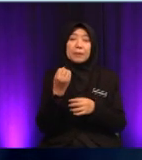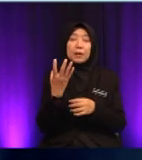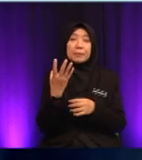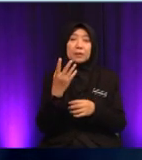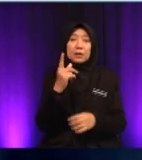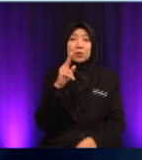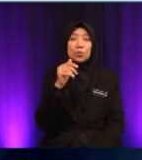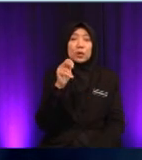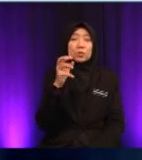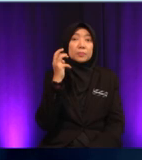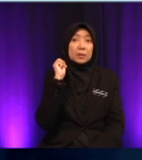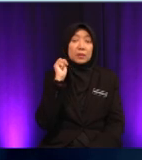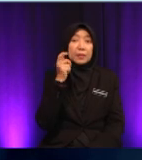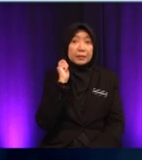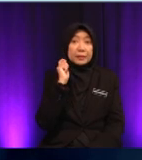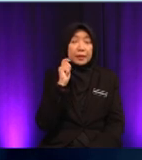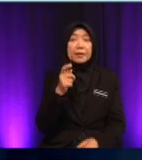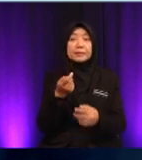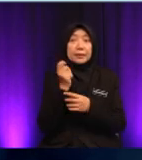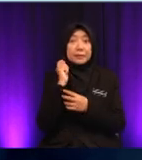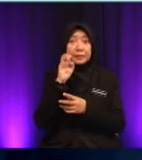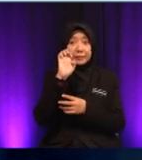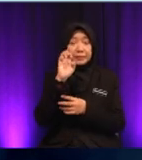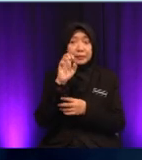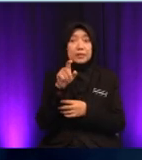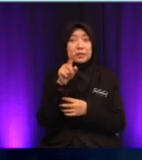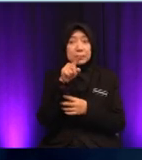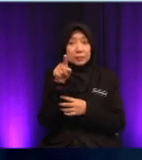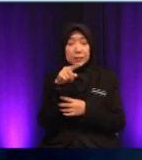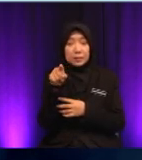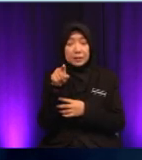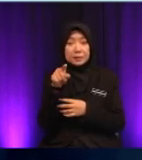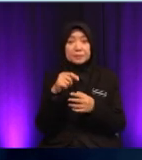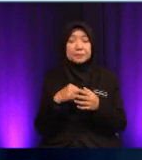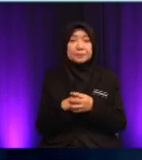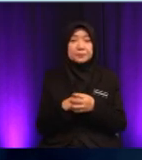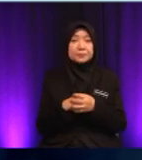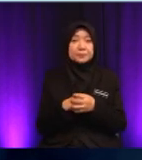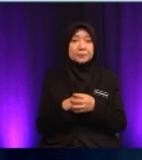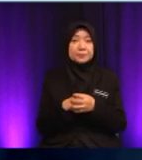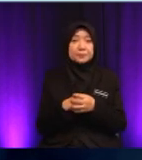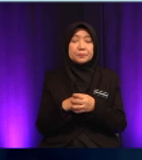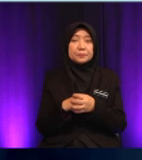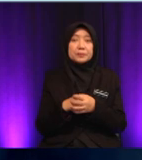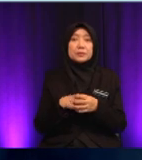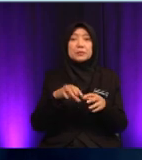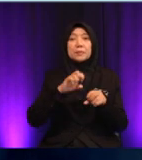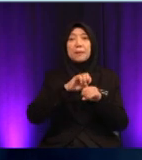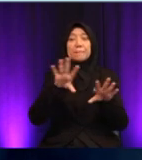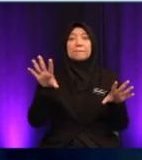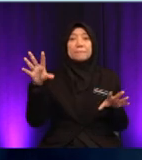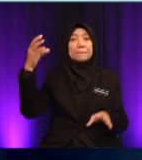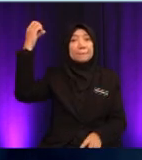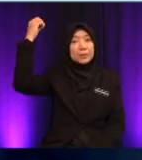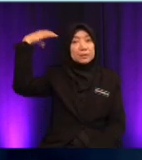tadi dia ada perkenalkan Pemilu sama dengan lampu tadi dia akan menyebarkan banyak cahaya jadi